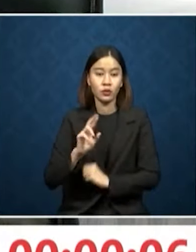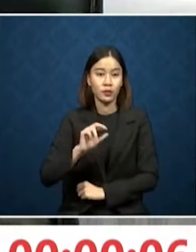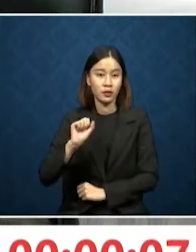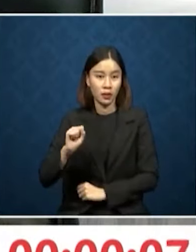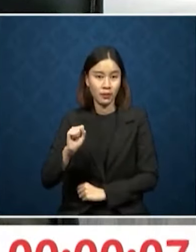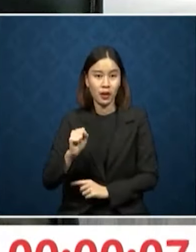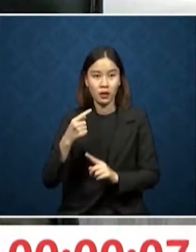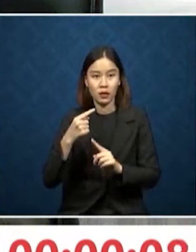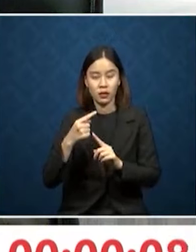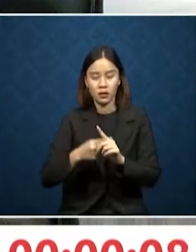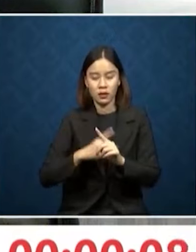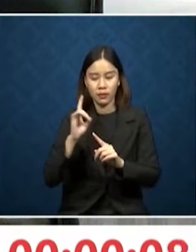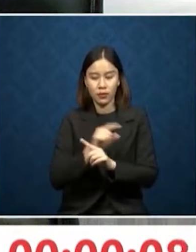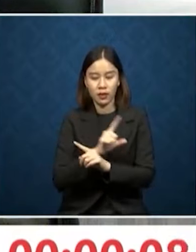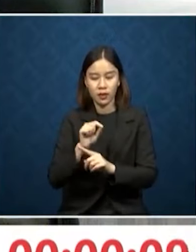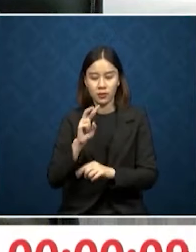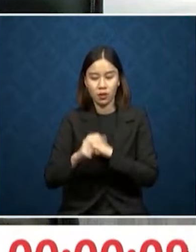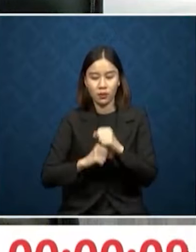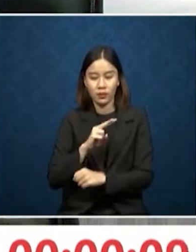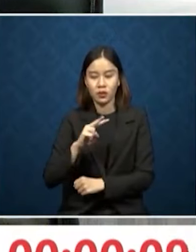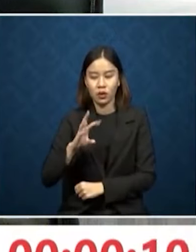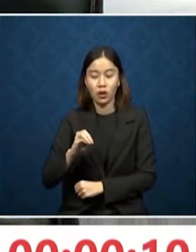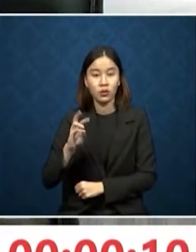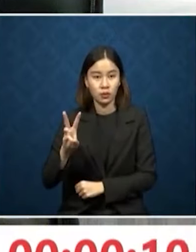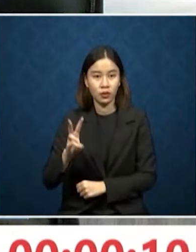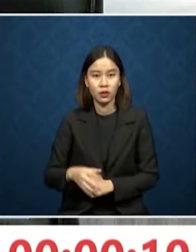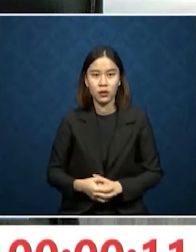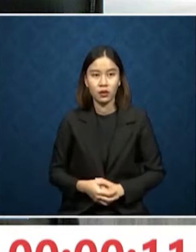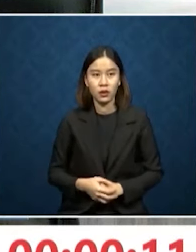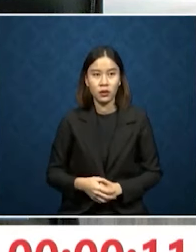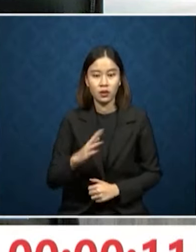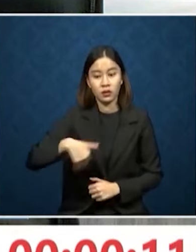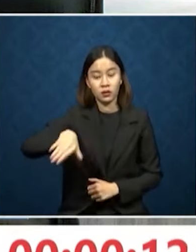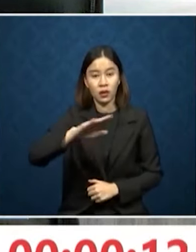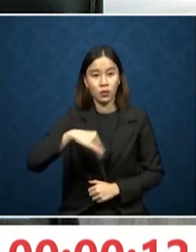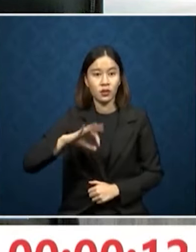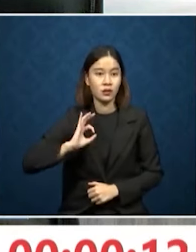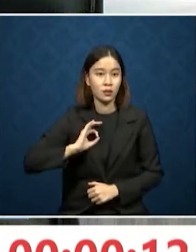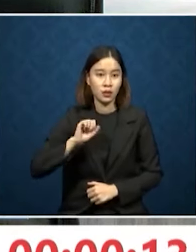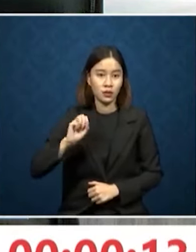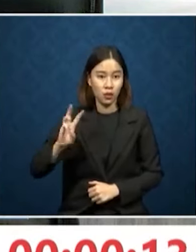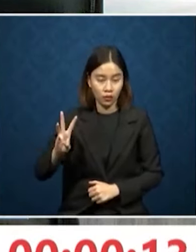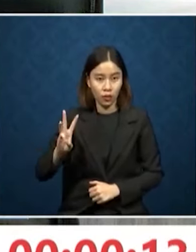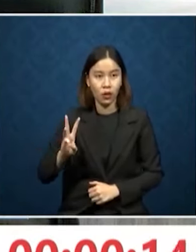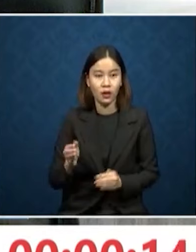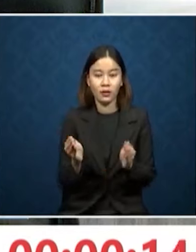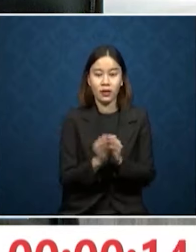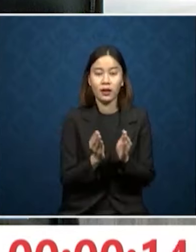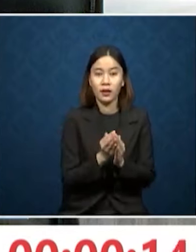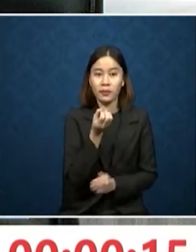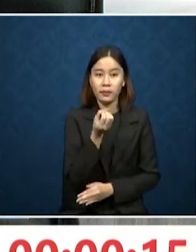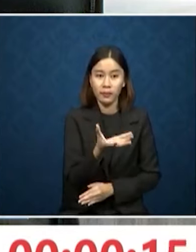า22สิงหาคม2566พวกเราบรรดาสมาชิกวุฒิสภาเสียงข้างม